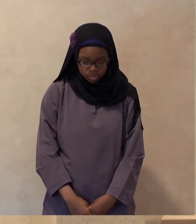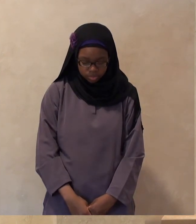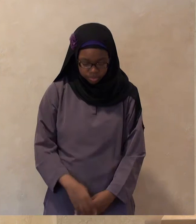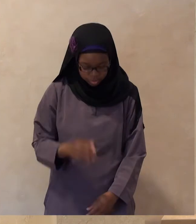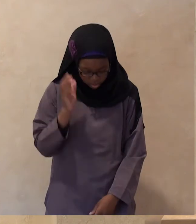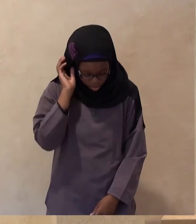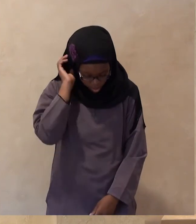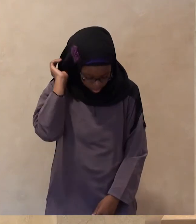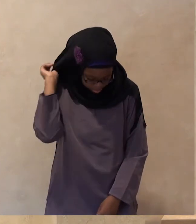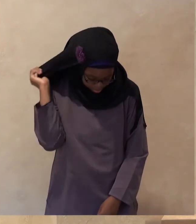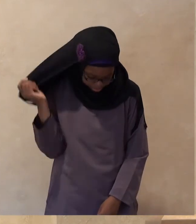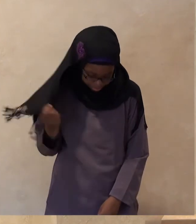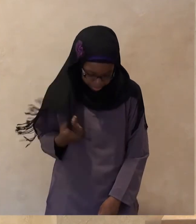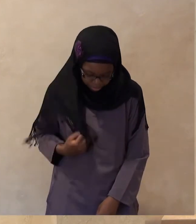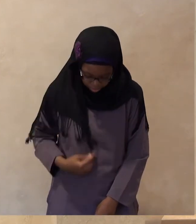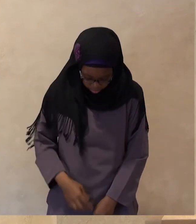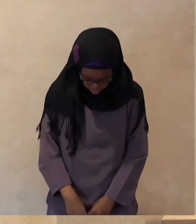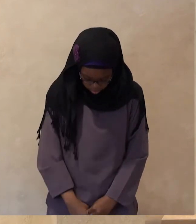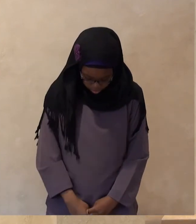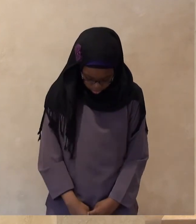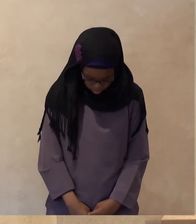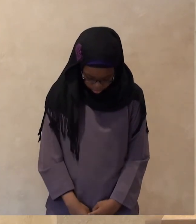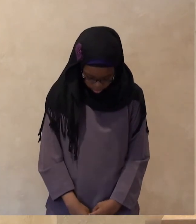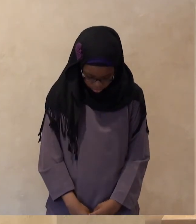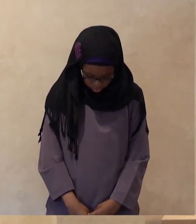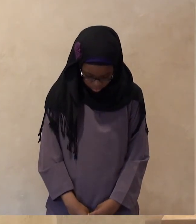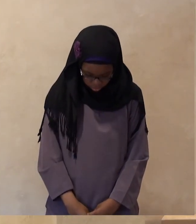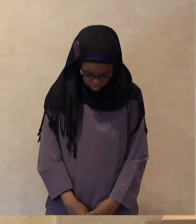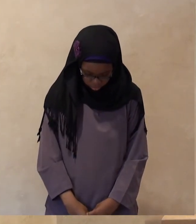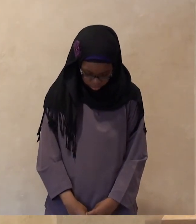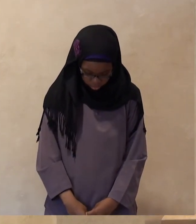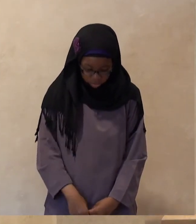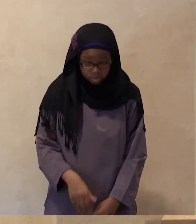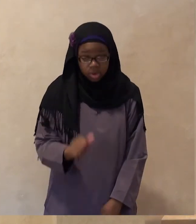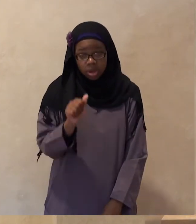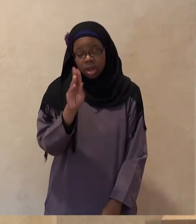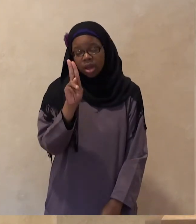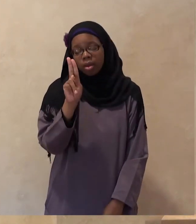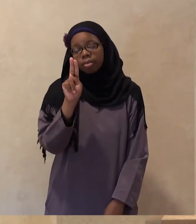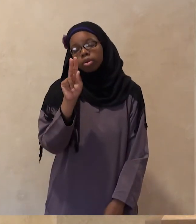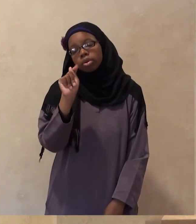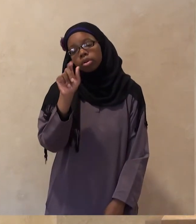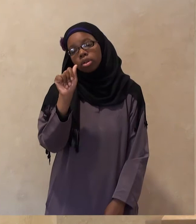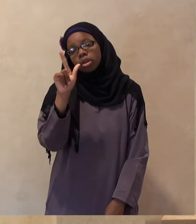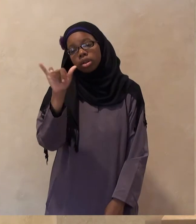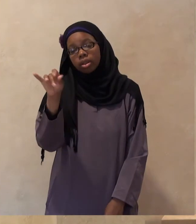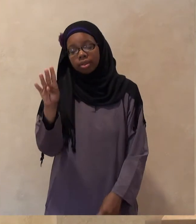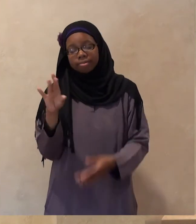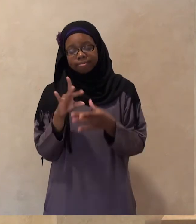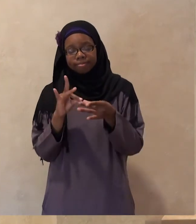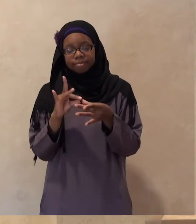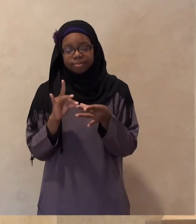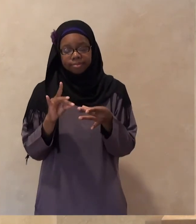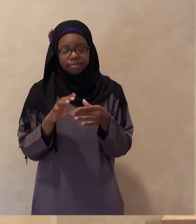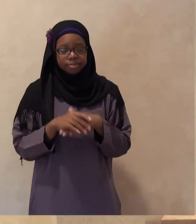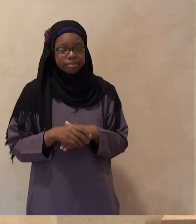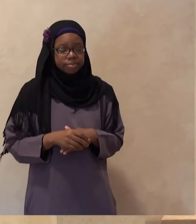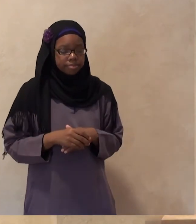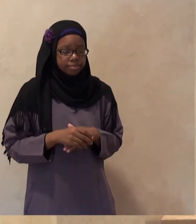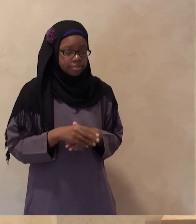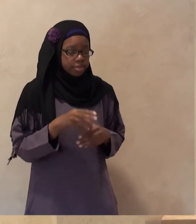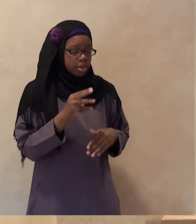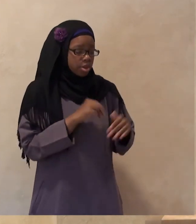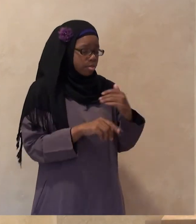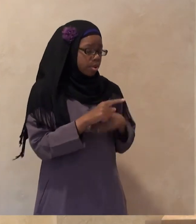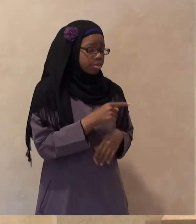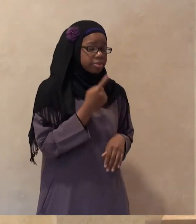قال عليه الصلاة والتسليم. أبو ثعلبة رضي الله تعالى narrates That Nabi Kareem sallallahu alayhi wa sallam said that